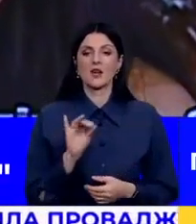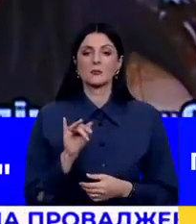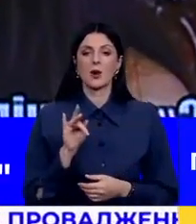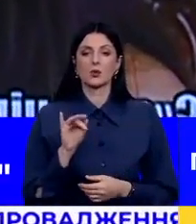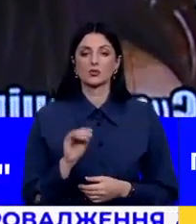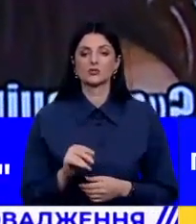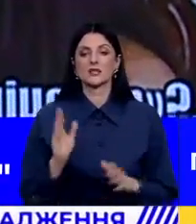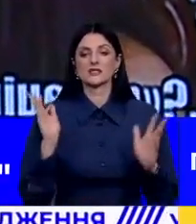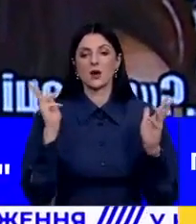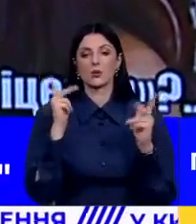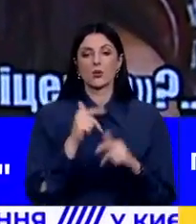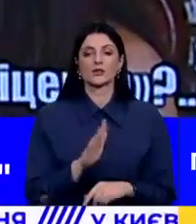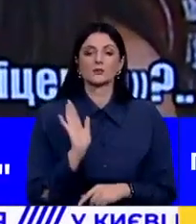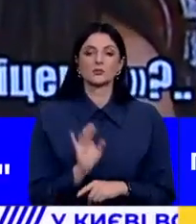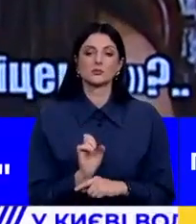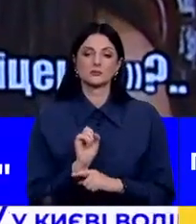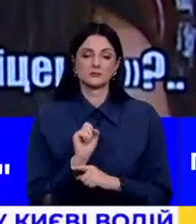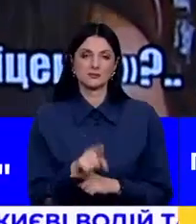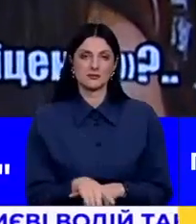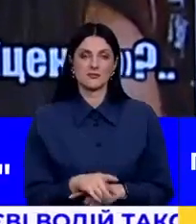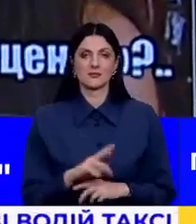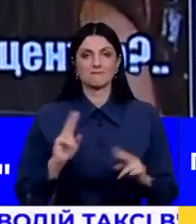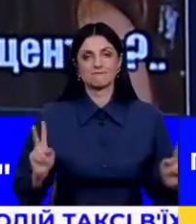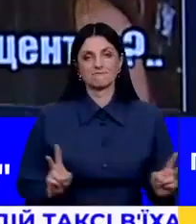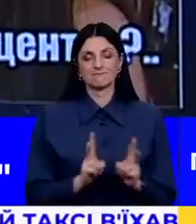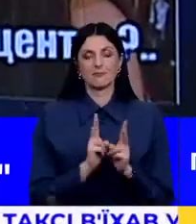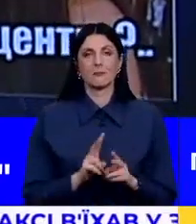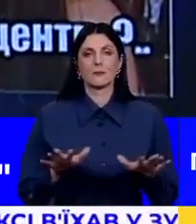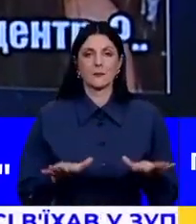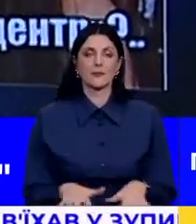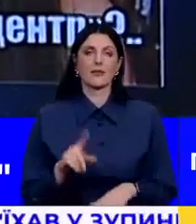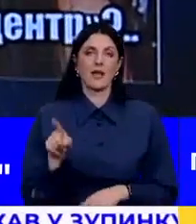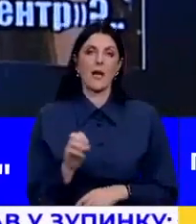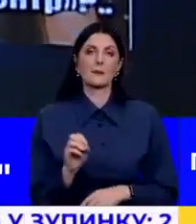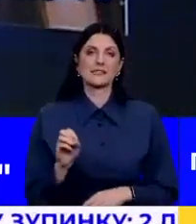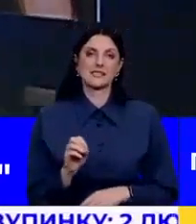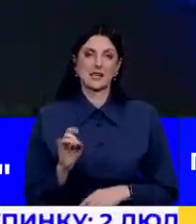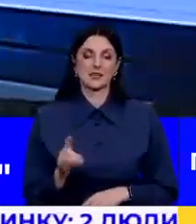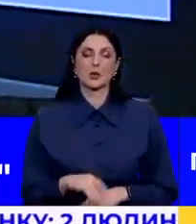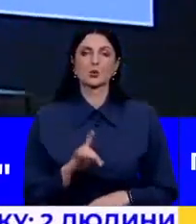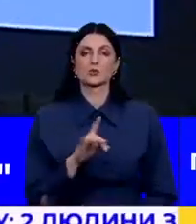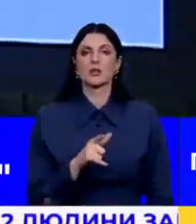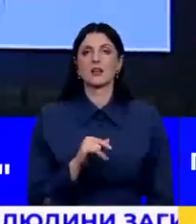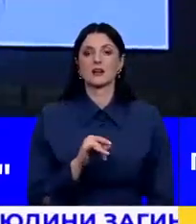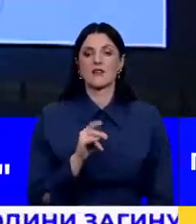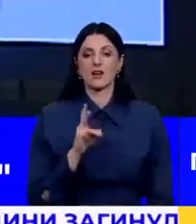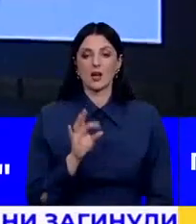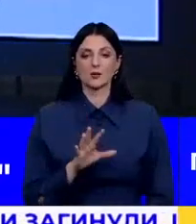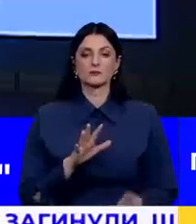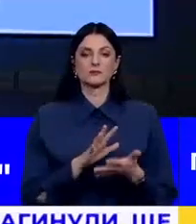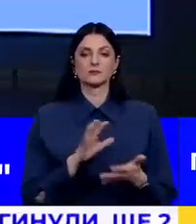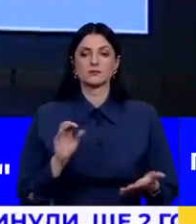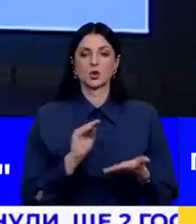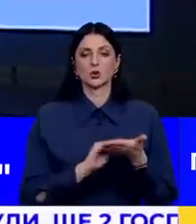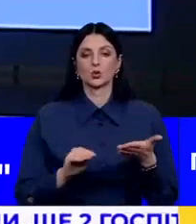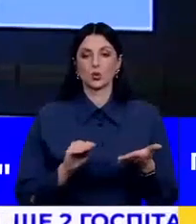як закохані будуть призначати побачення в тому ж таки епіцентрі. Руслан Гаркавенко виставив скрін